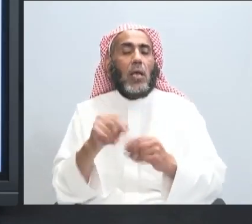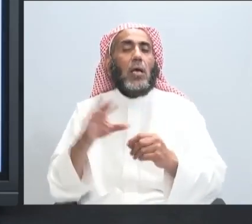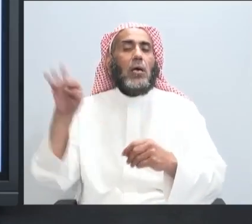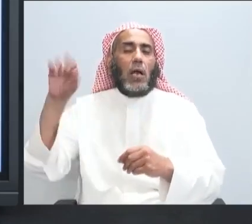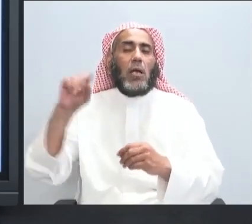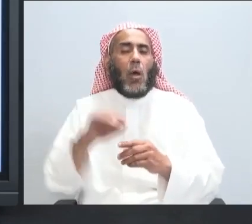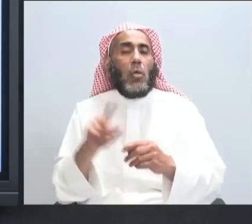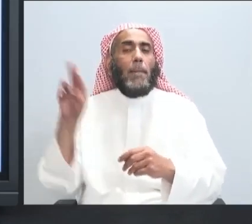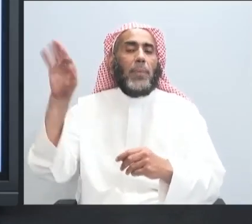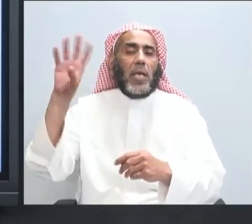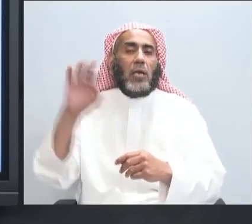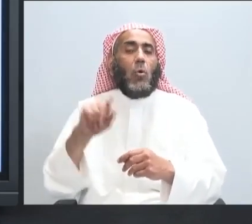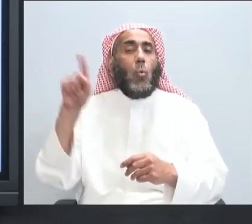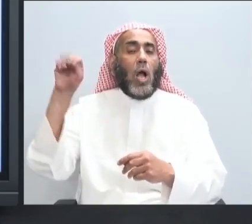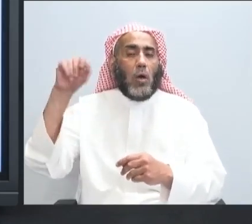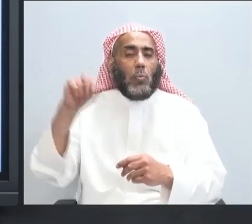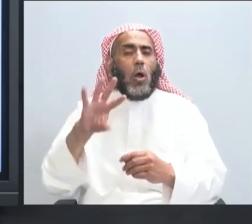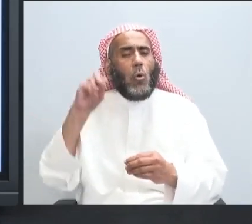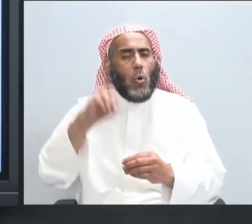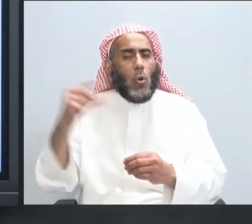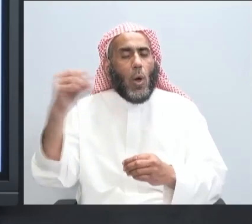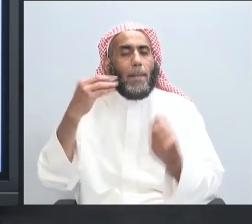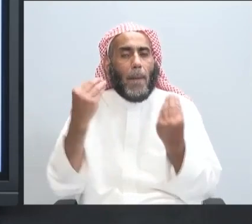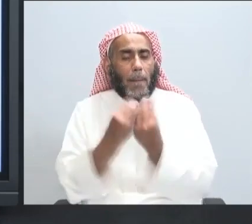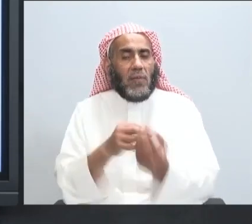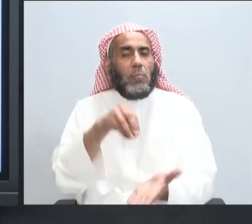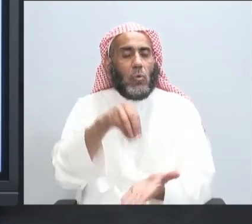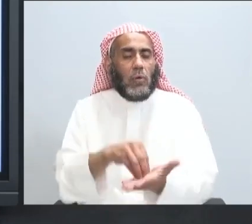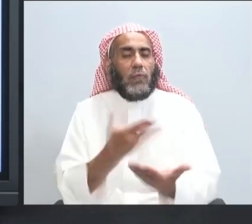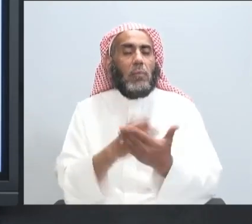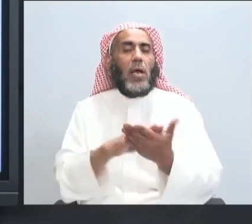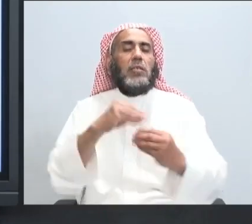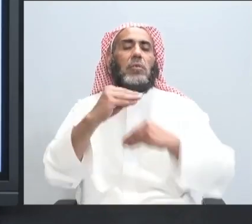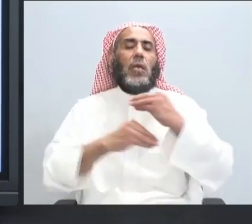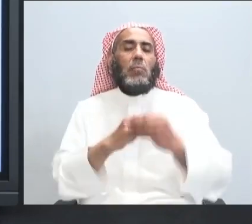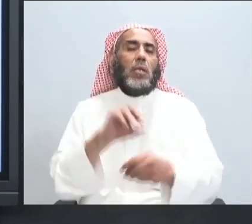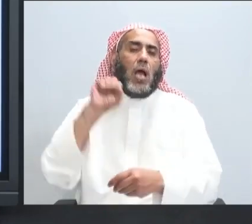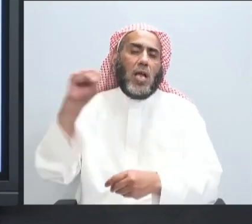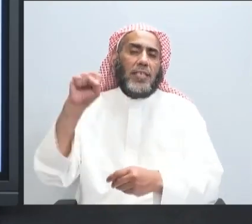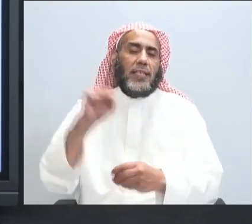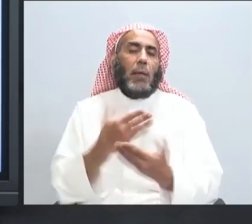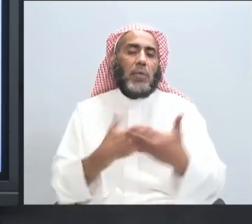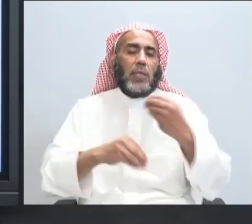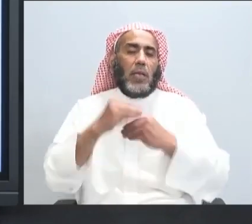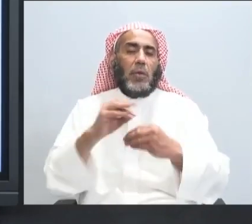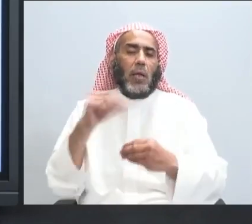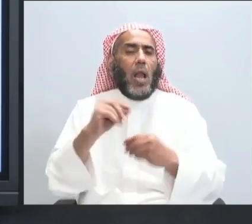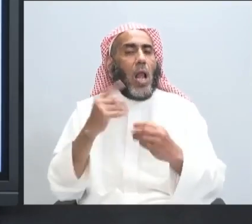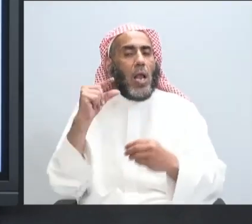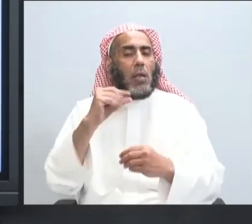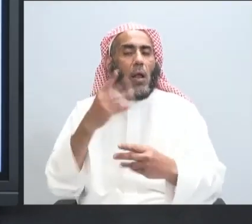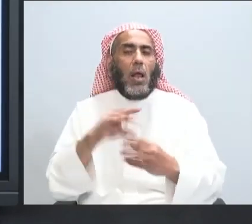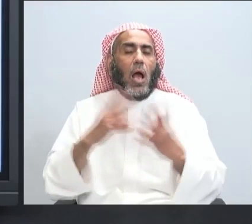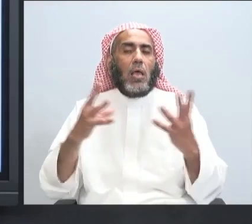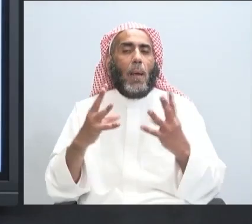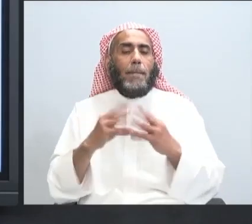ركبة وبكر وكربة كلها في موضع واحد في معاجم التقليبات الخاصة بتقليبات الكلمة، معنى أن الكلمة لها أكثر